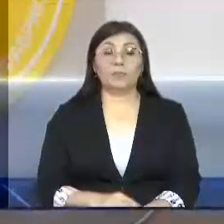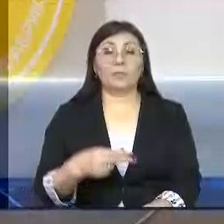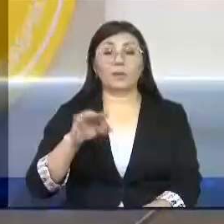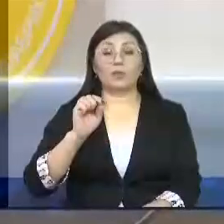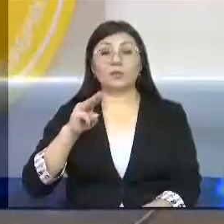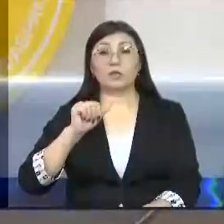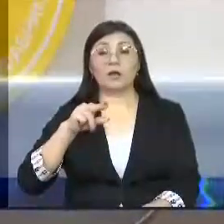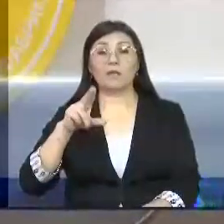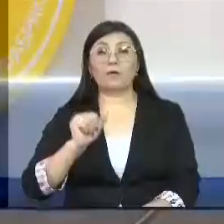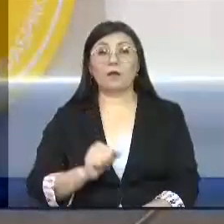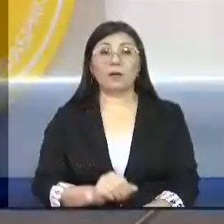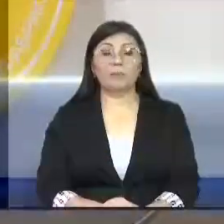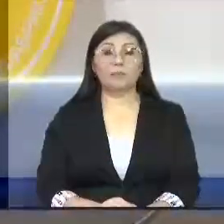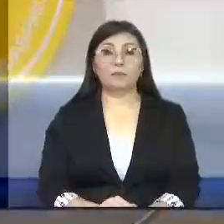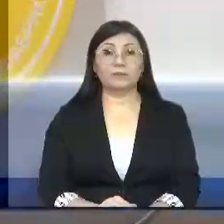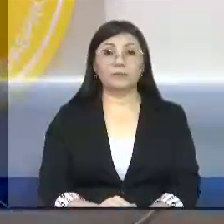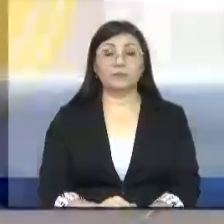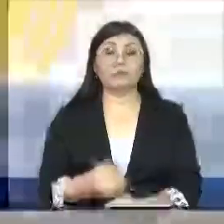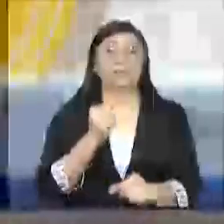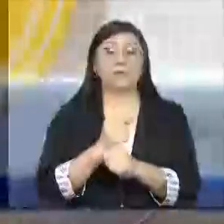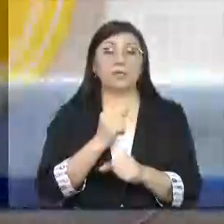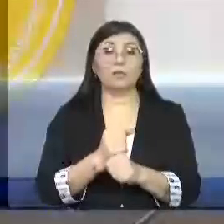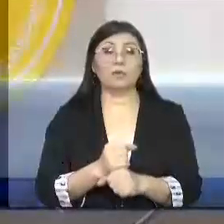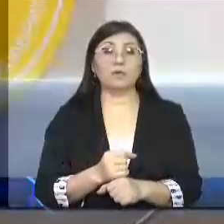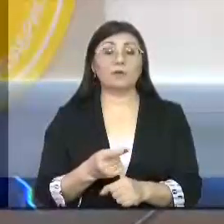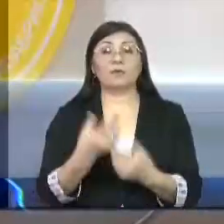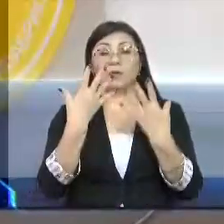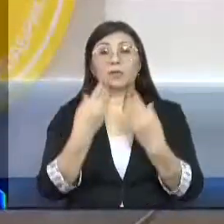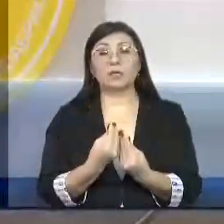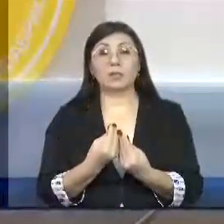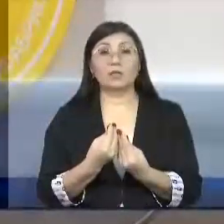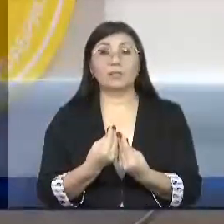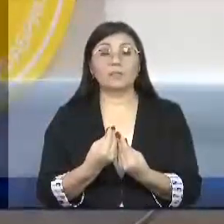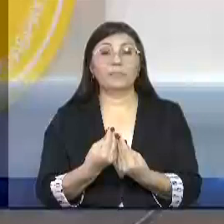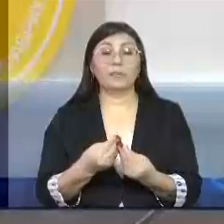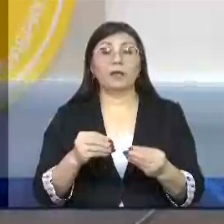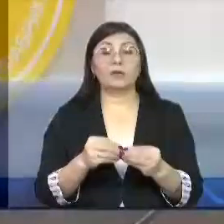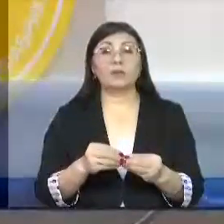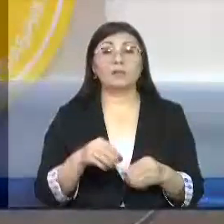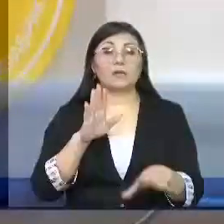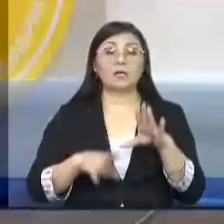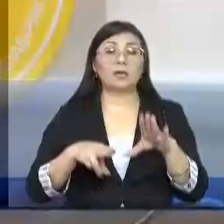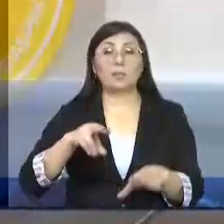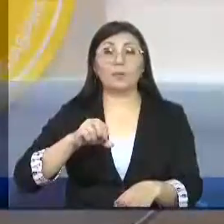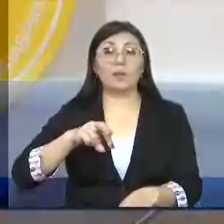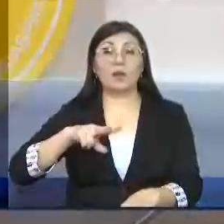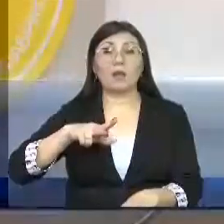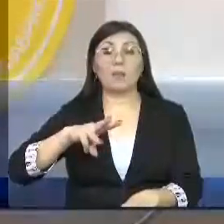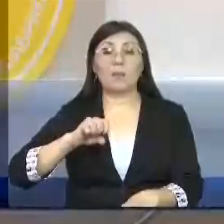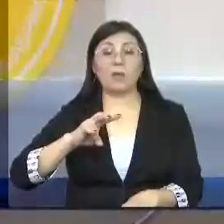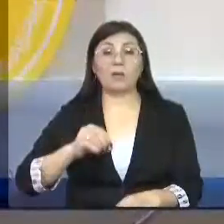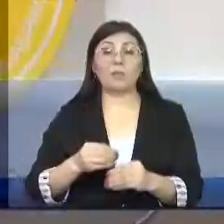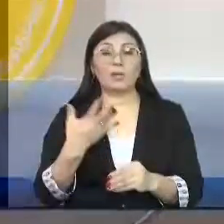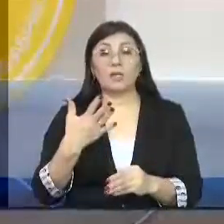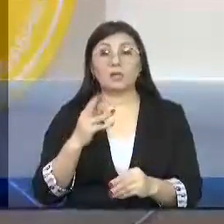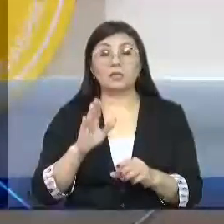Доставку делаю, в организации, вот, которые заказывают. В день мы лепим по 10 килограмм пельменей, 15 килограмм